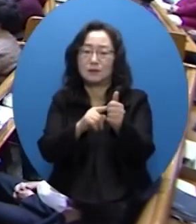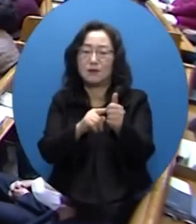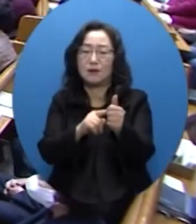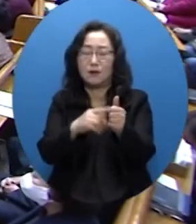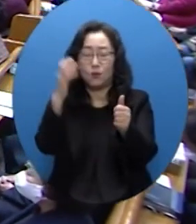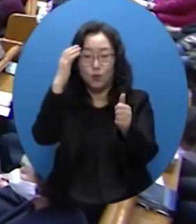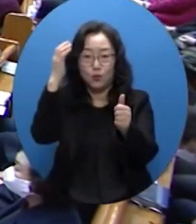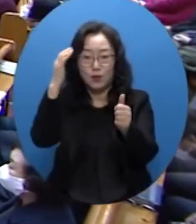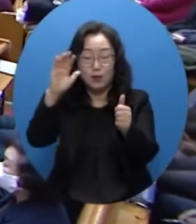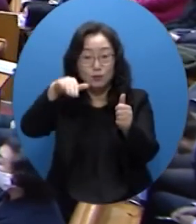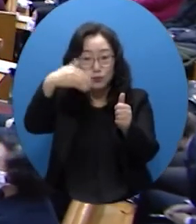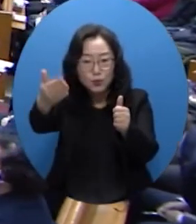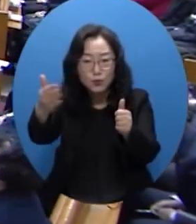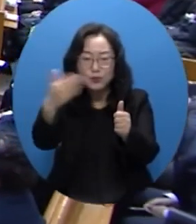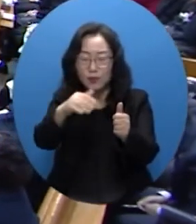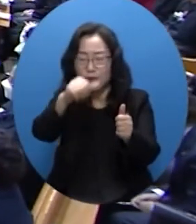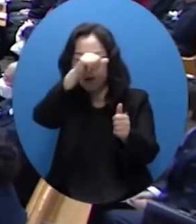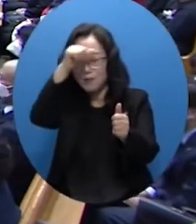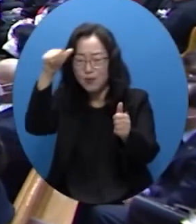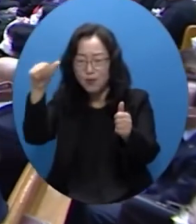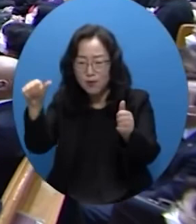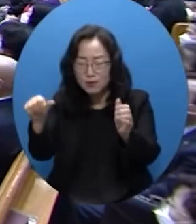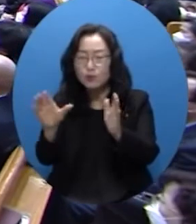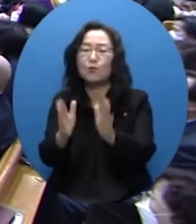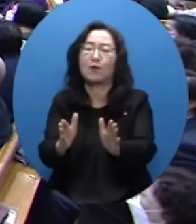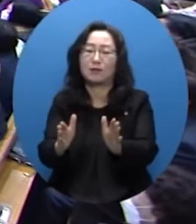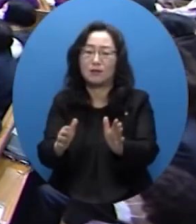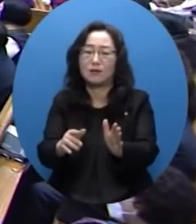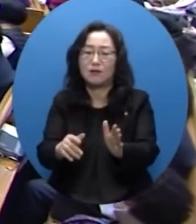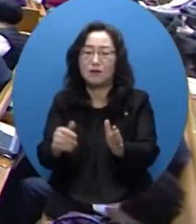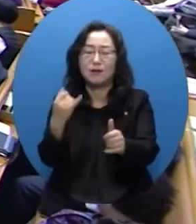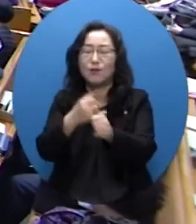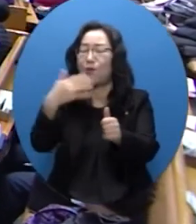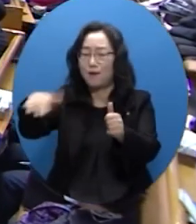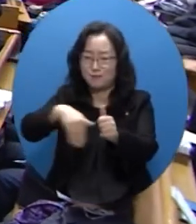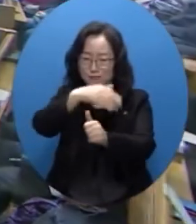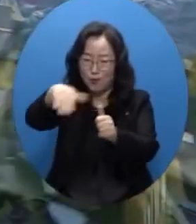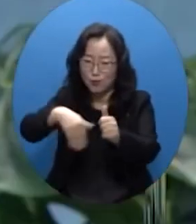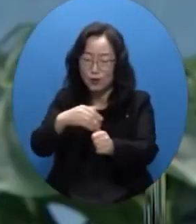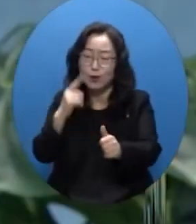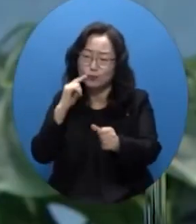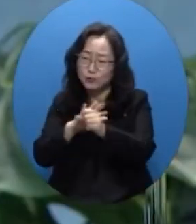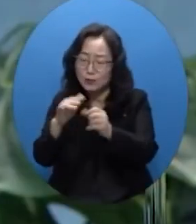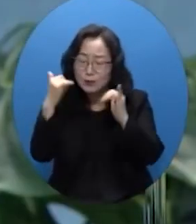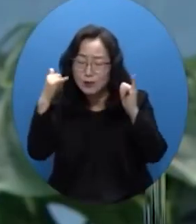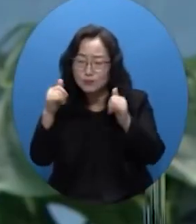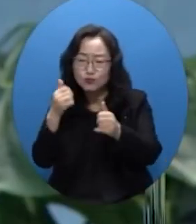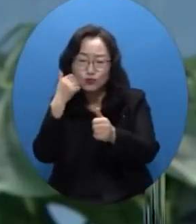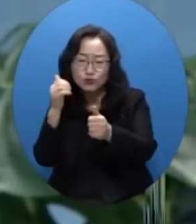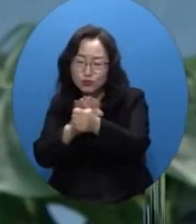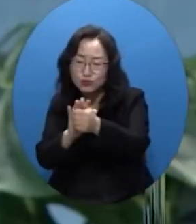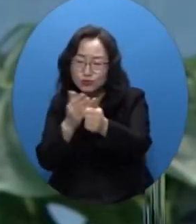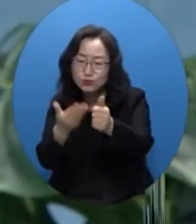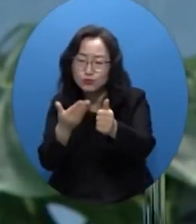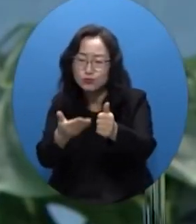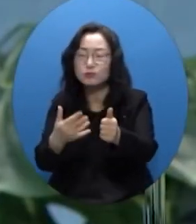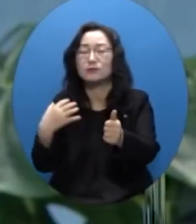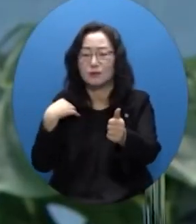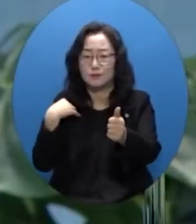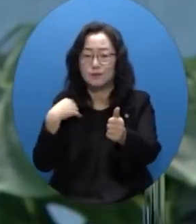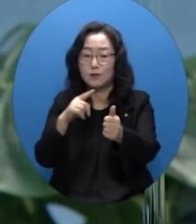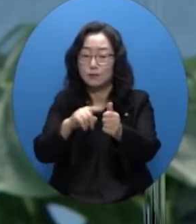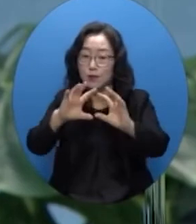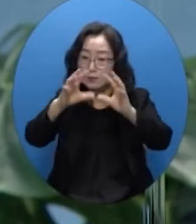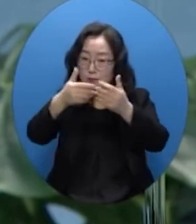결혼 하자고 평생 독신으로 살면서 불안이 수를 사랑으로 섬겼습니다 가사를 따랐을 때 사람들이 걸어